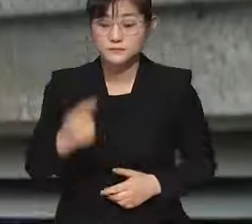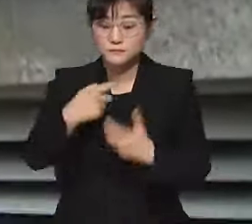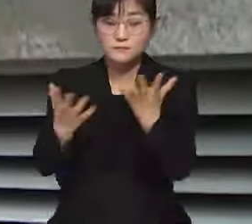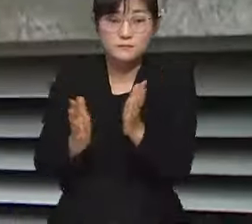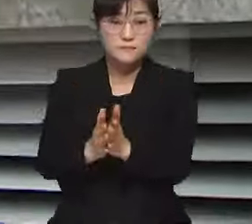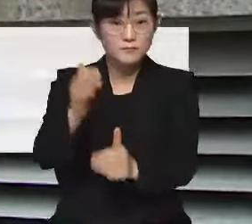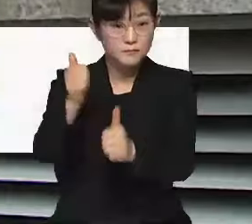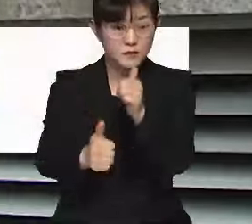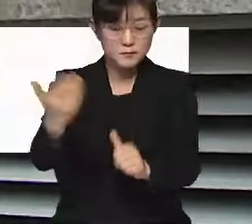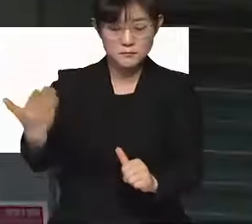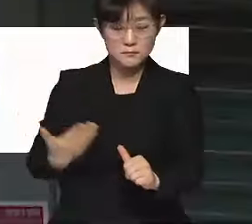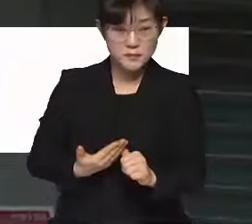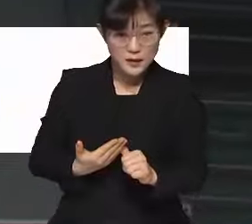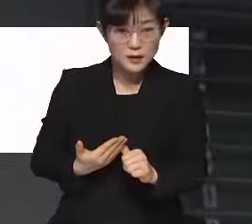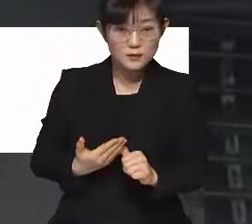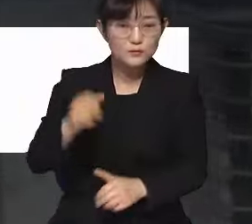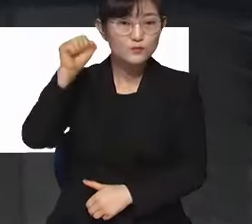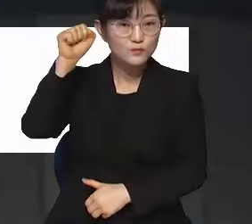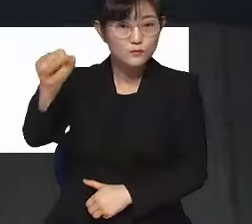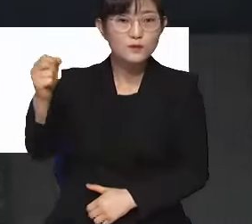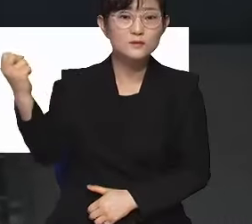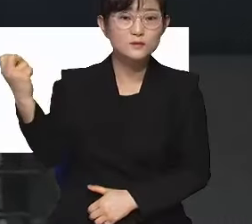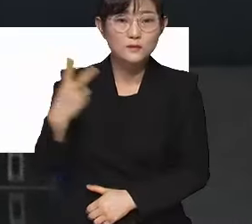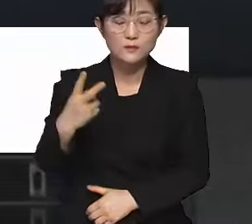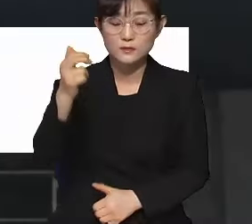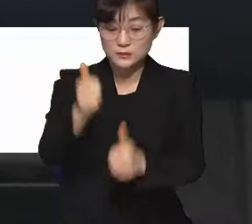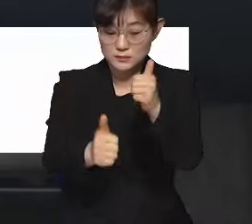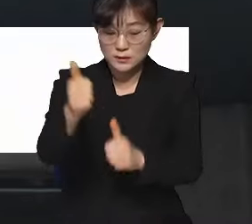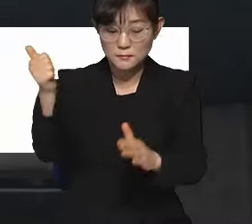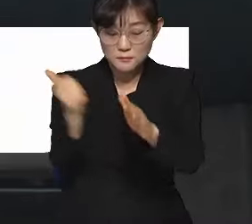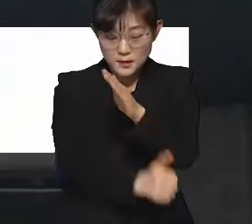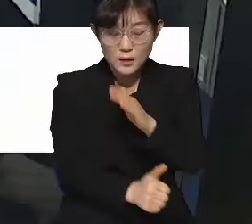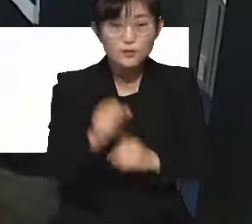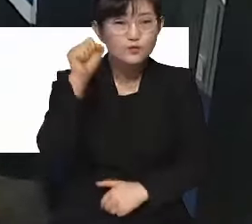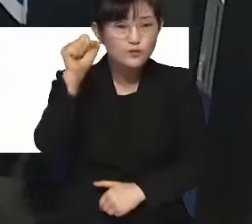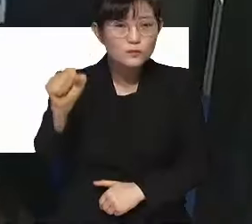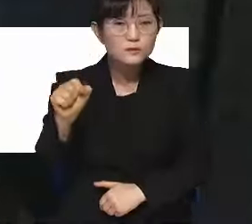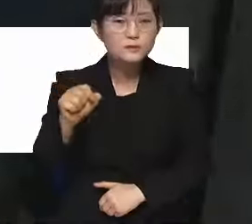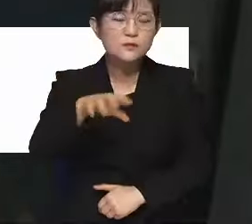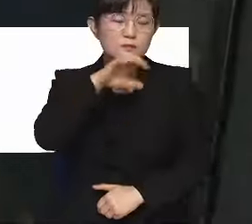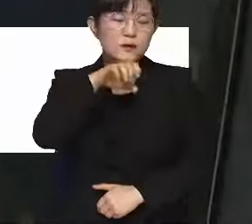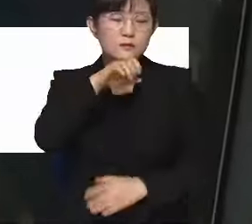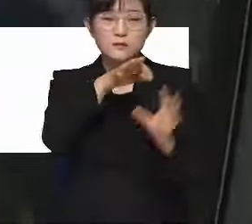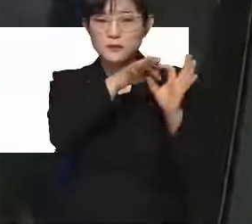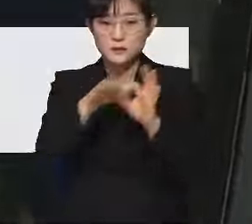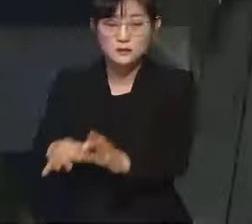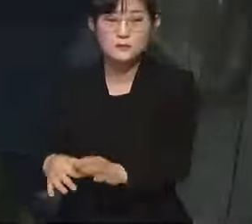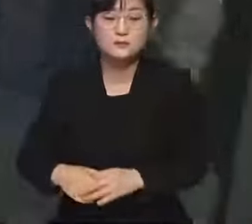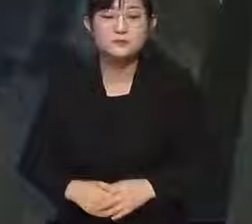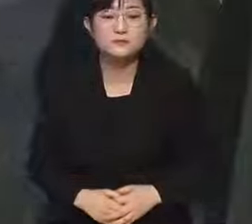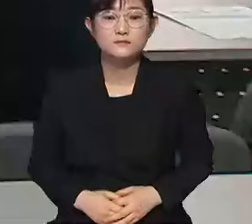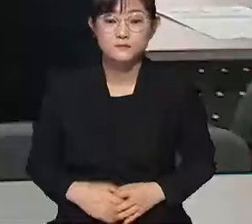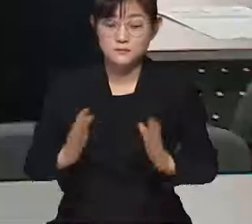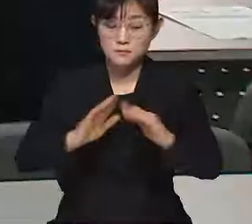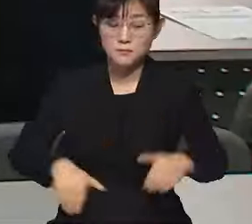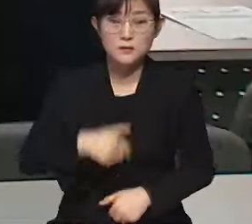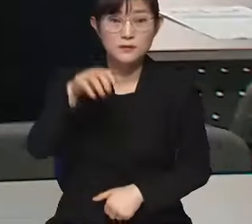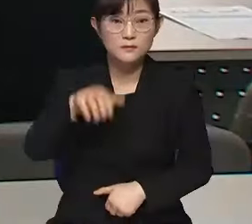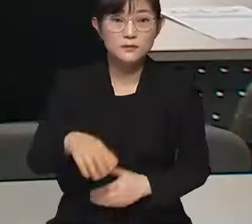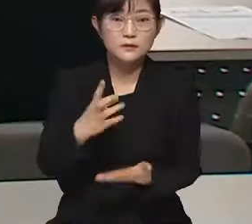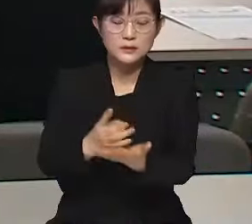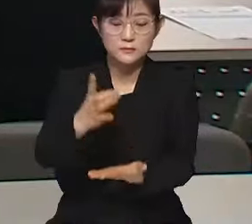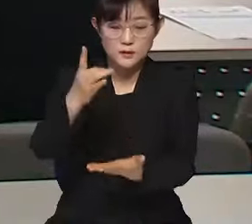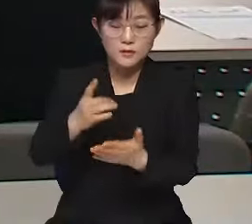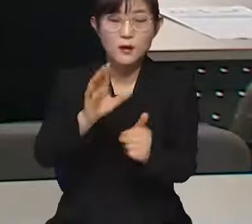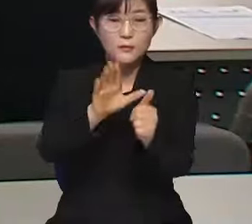민주당 경선에 포함되지 못한 컷오프 후보들과 경선 탈락 후보들의 반발이 잇따르고 있습니다. 전남에서는 담양